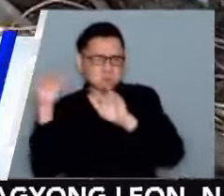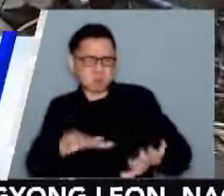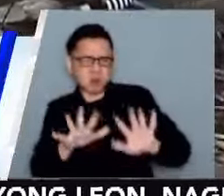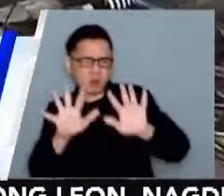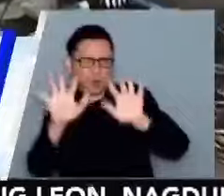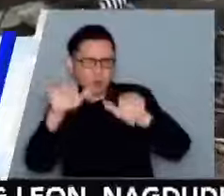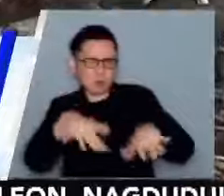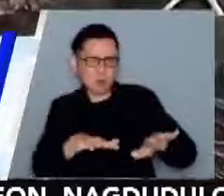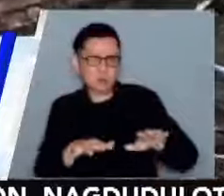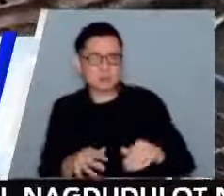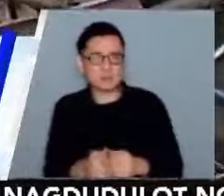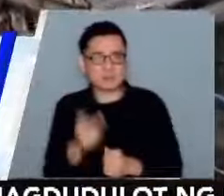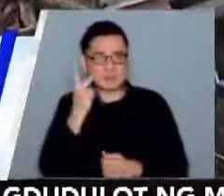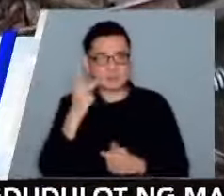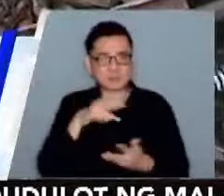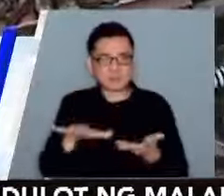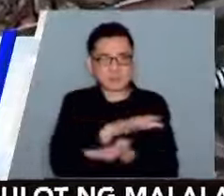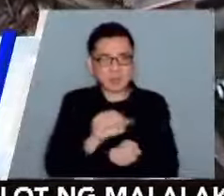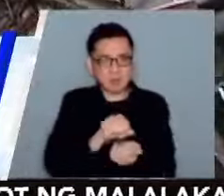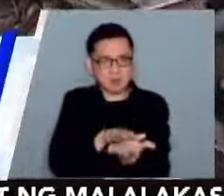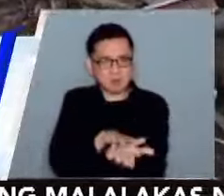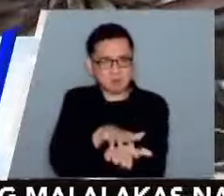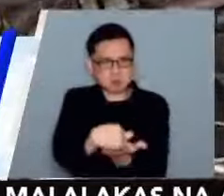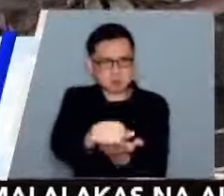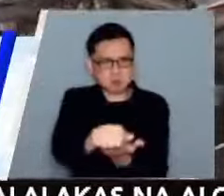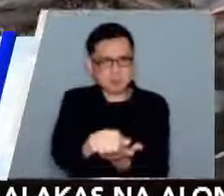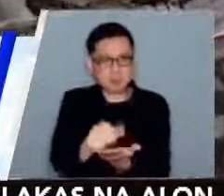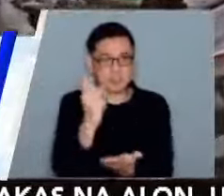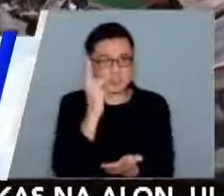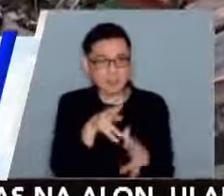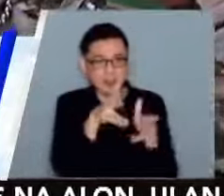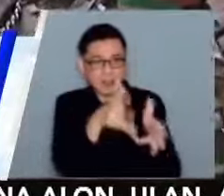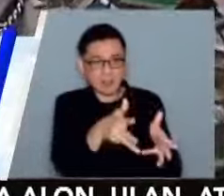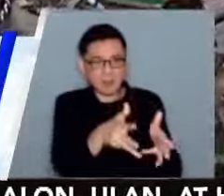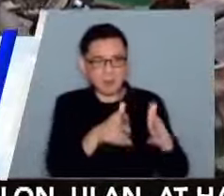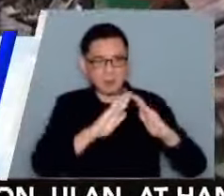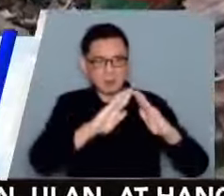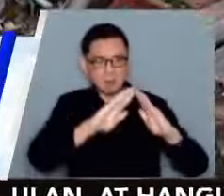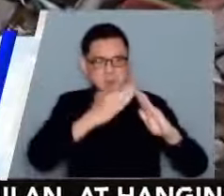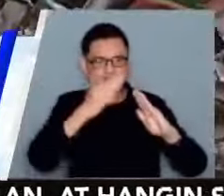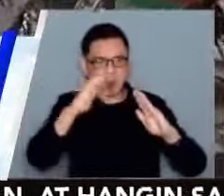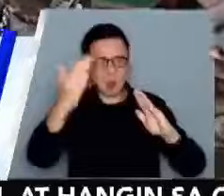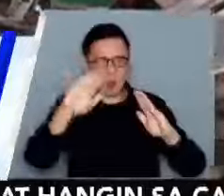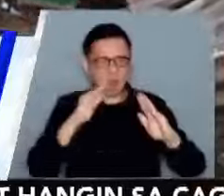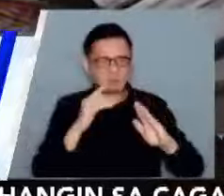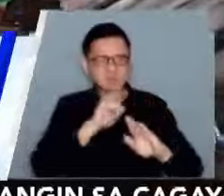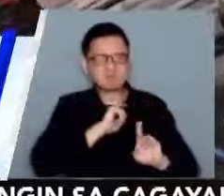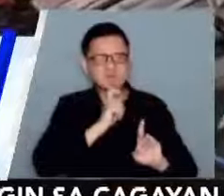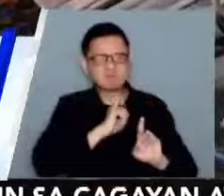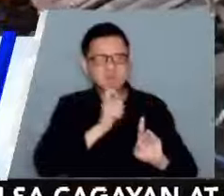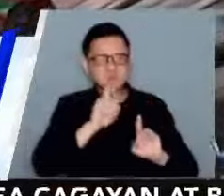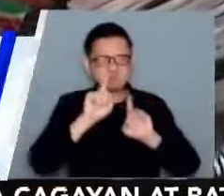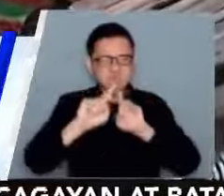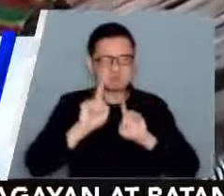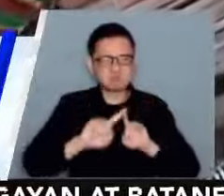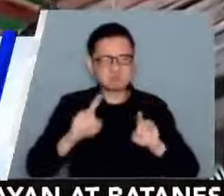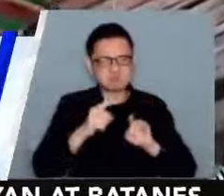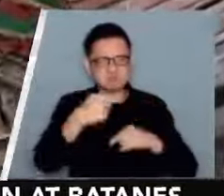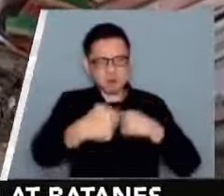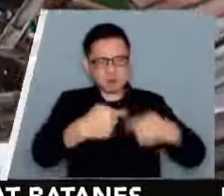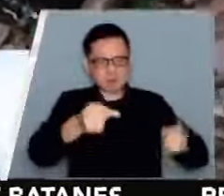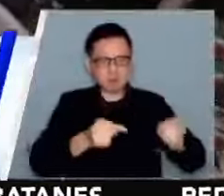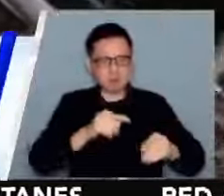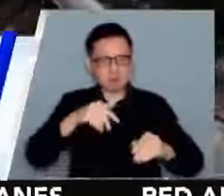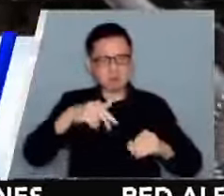ito pero ang nakikita niyo na lang eh natira na lang bubong o yung yero yung ibang parte ng kubo kinain na po ng alon kinain na po ng dagat